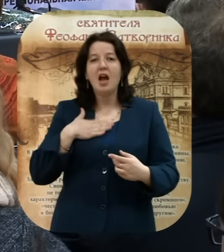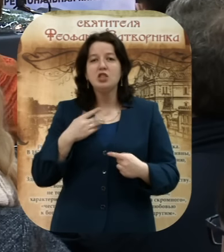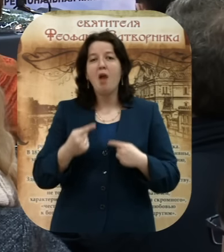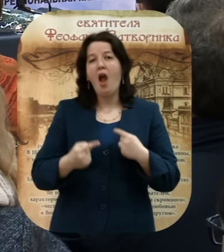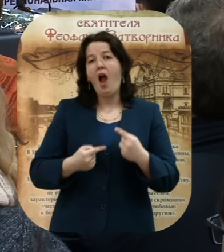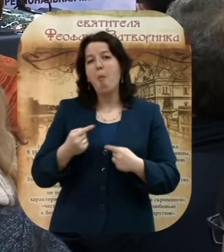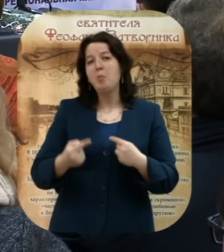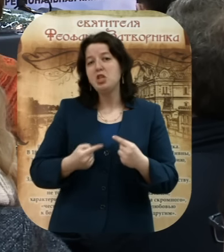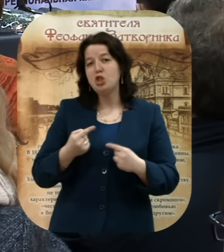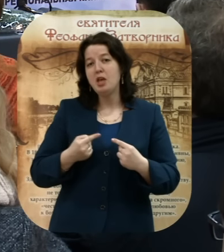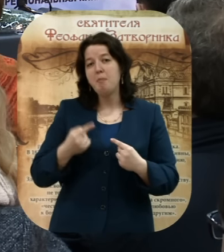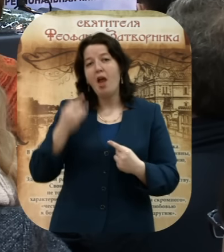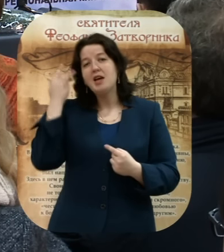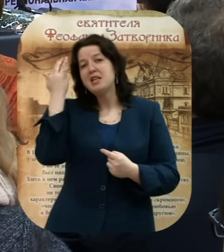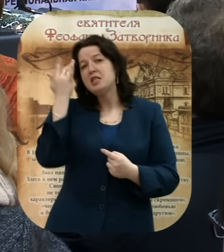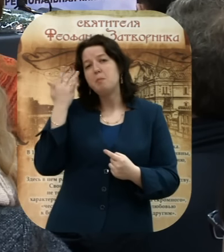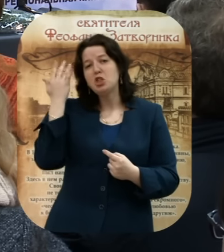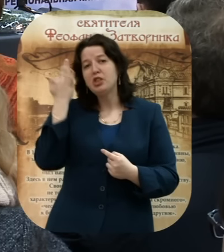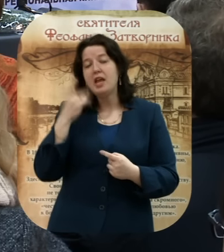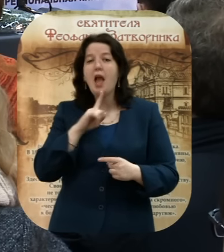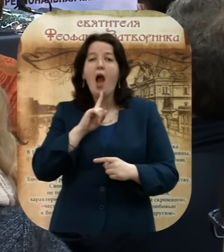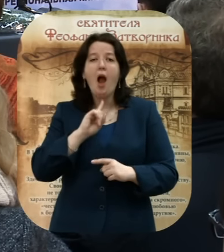обычным размышлениям, обычным